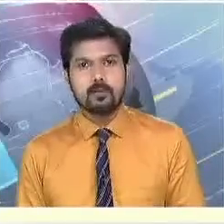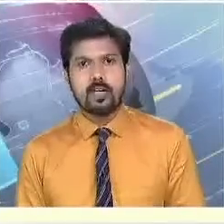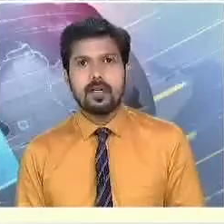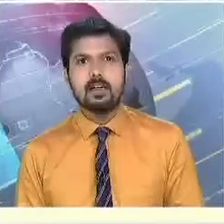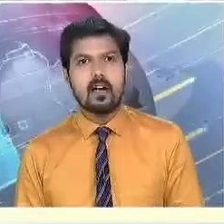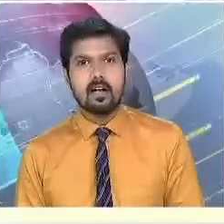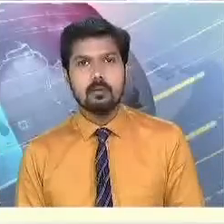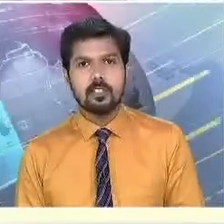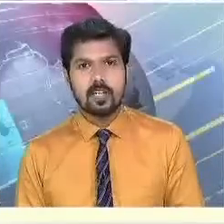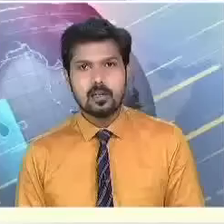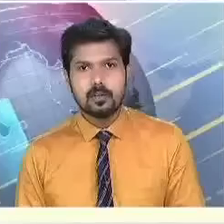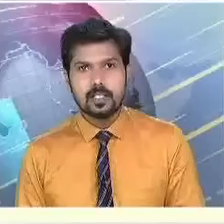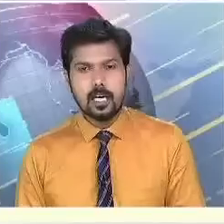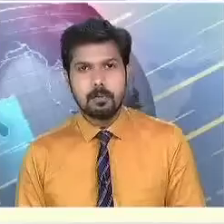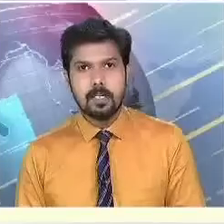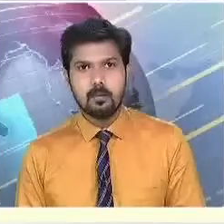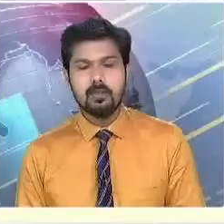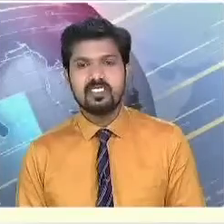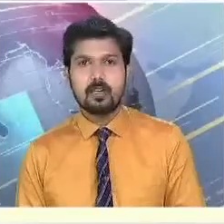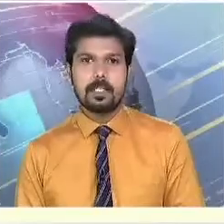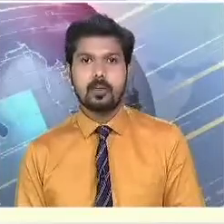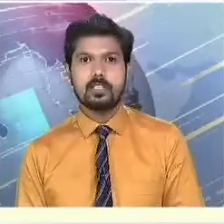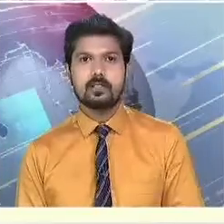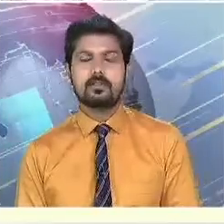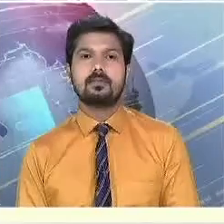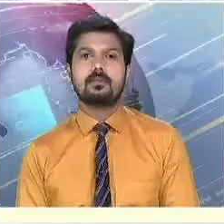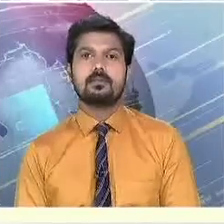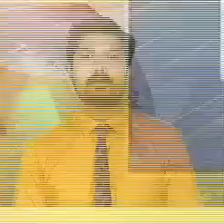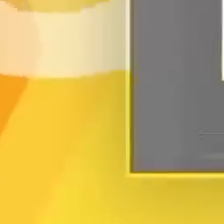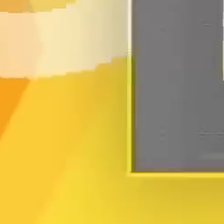வலியுறுத்தியதால் மசோதாவை நாடாளுமன்ற நிலைக்குழுவுக்கு அனுப்ப முடிவு செய்யப்பட்டுள்ளது.